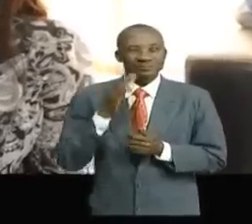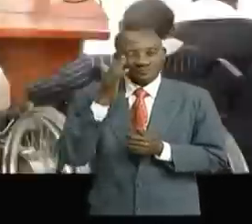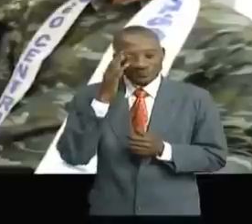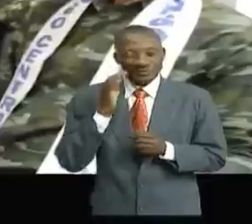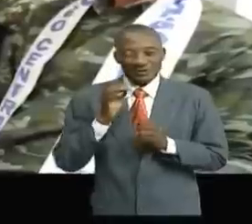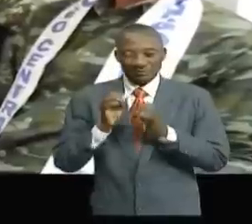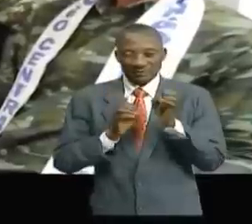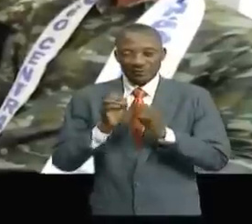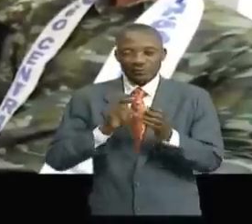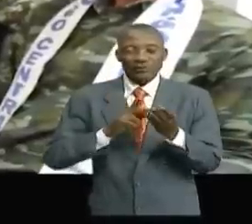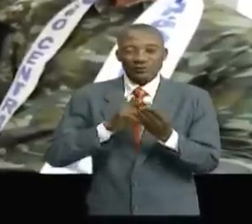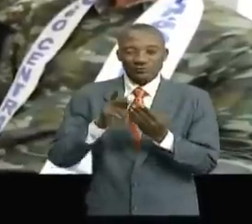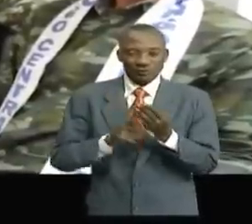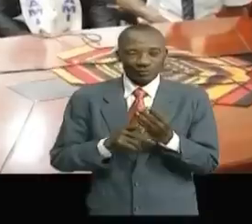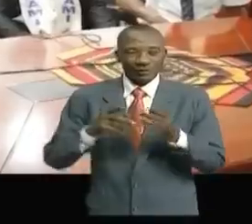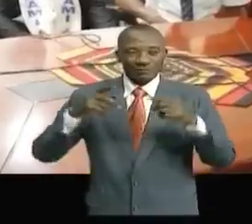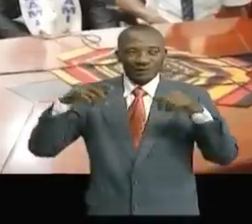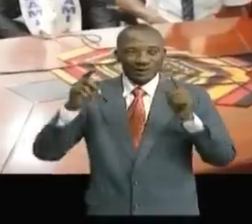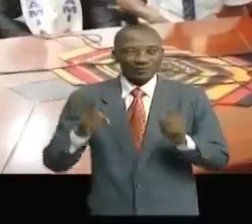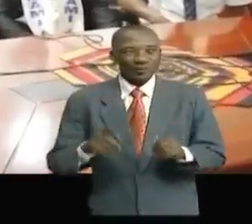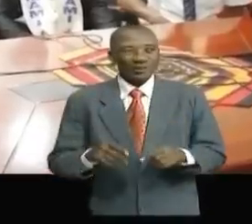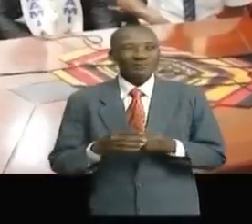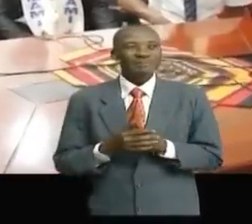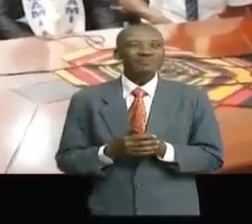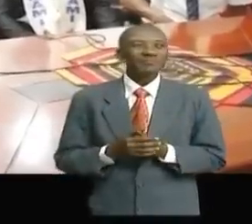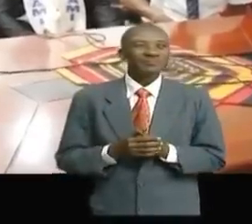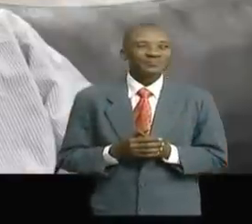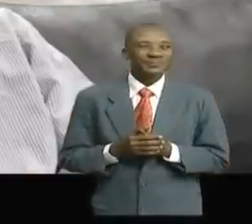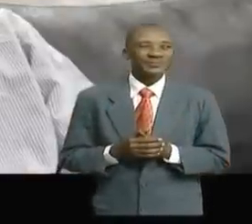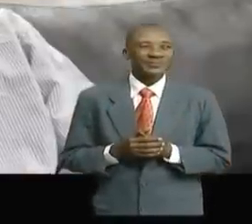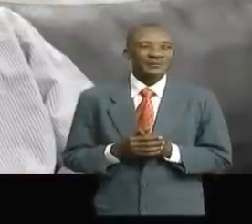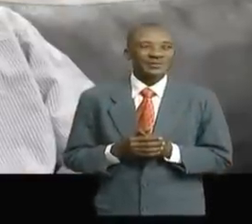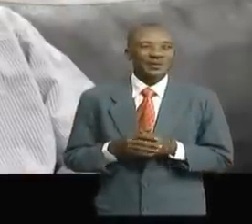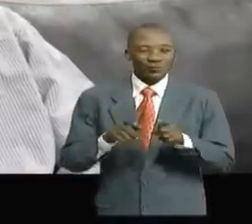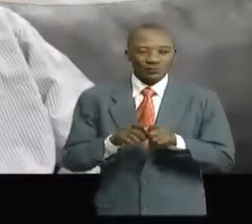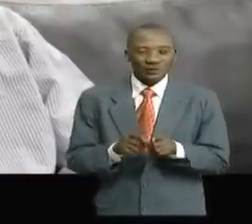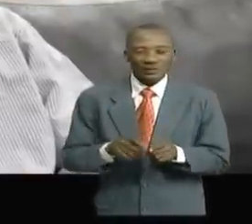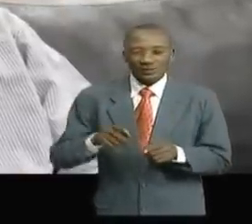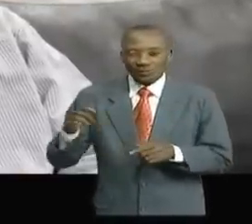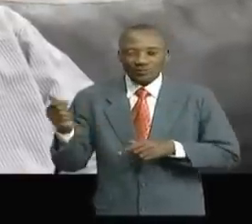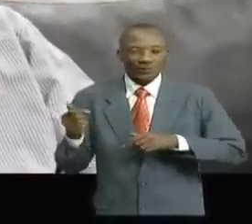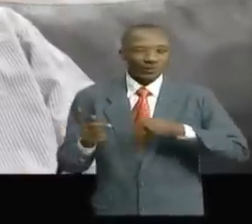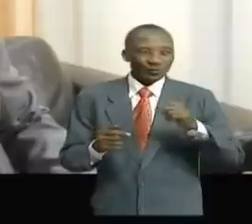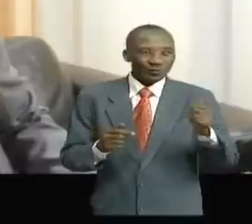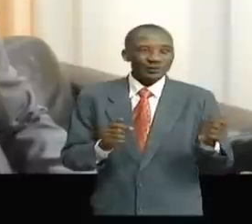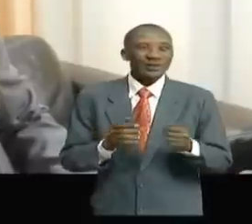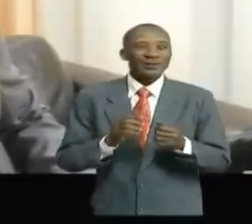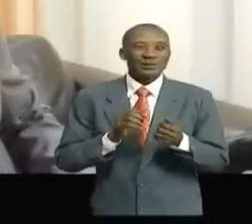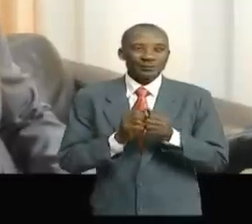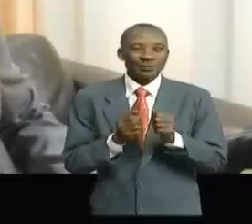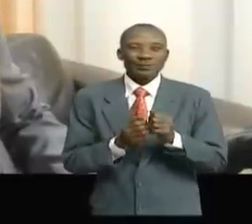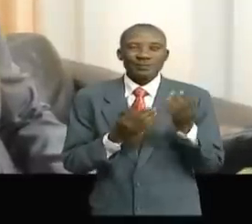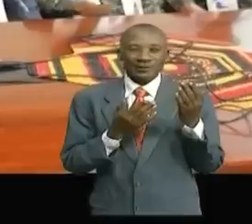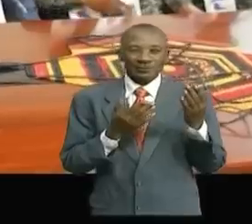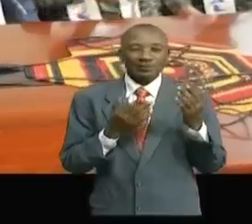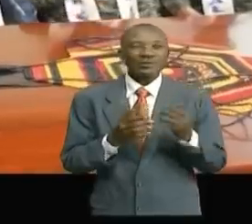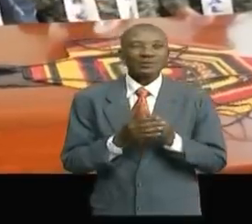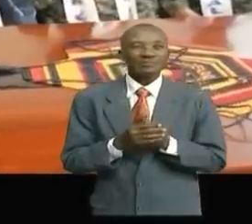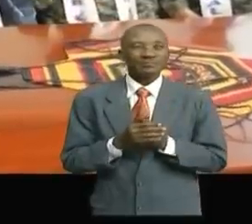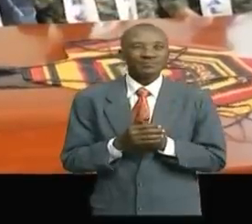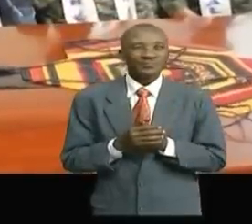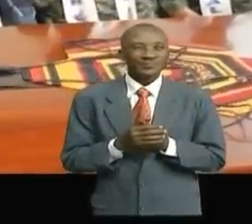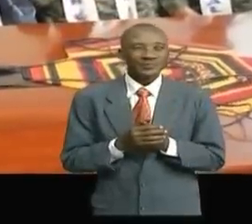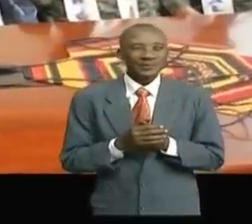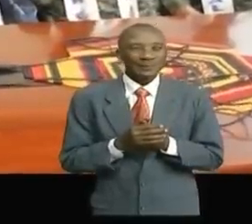programme américain dénommé « Visiteurs internationaux » auquel la ministre déléguée avait pris part à New York en